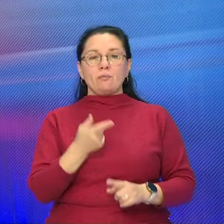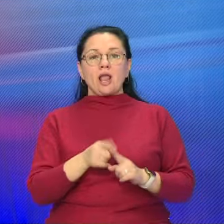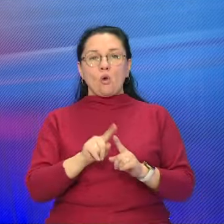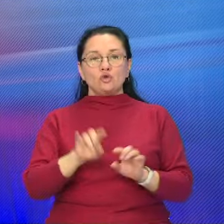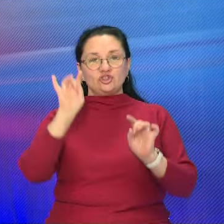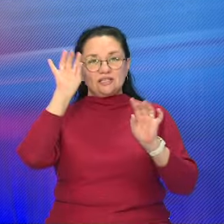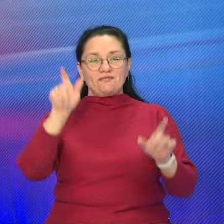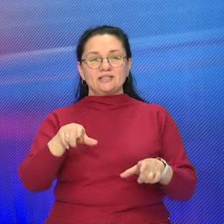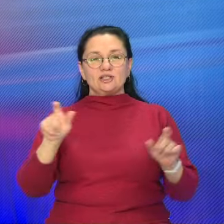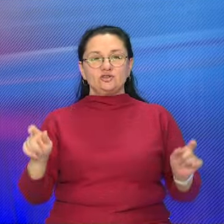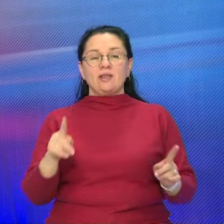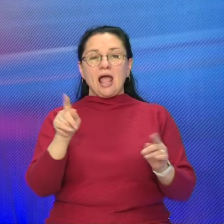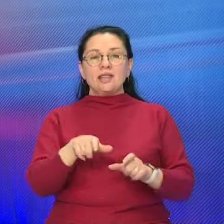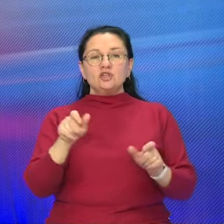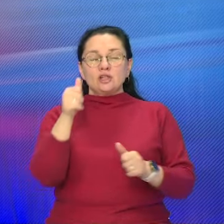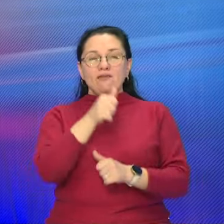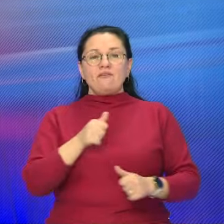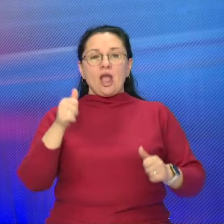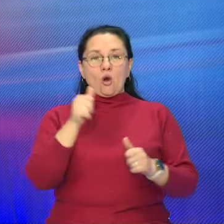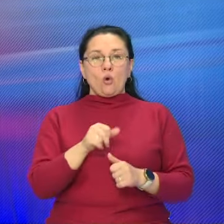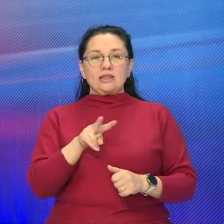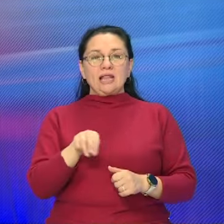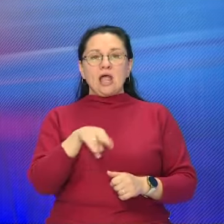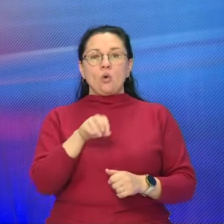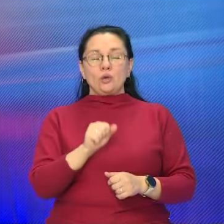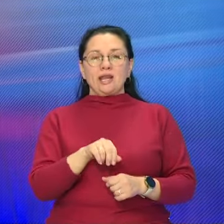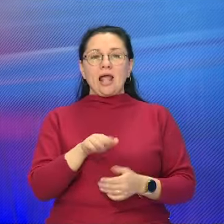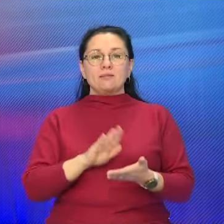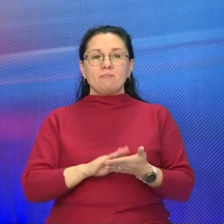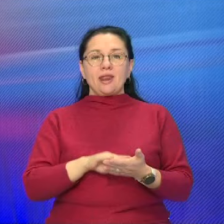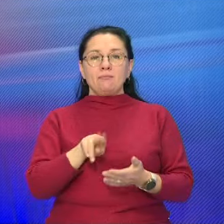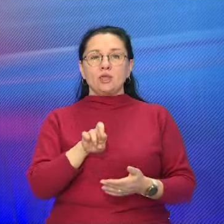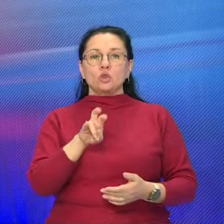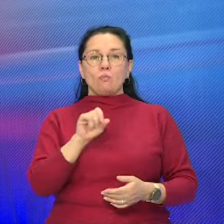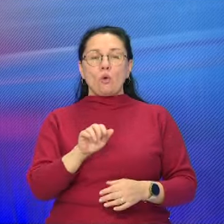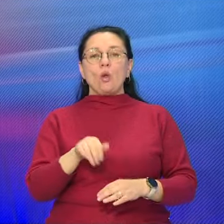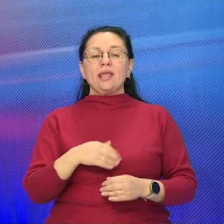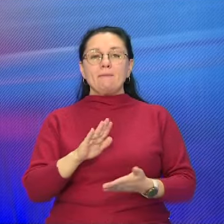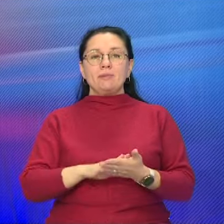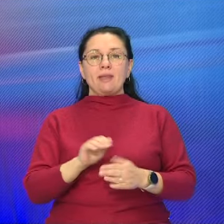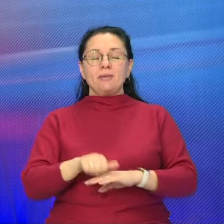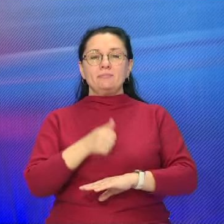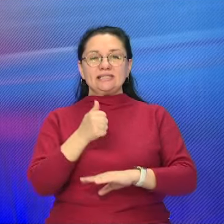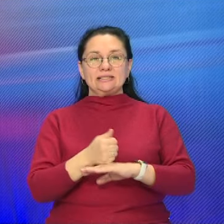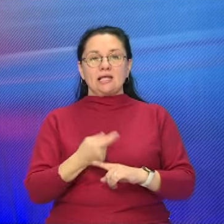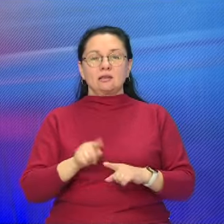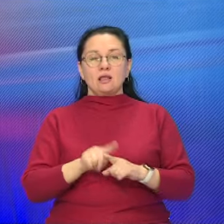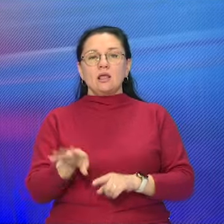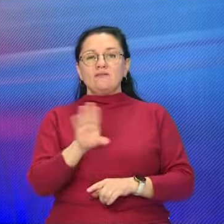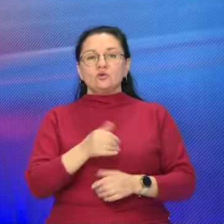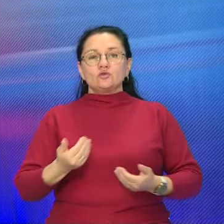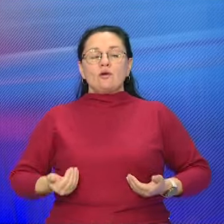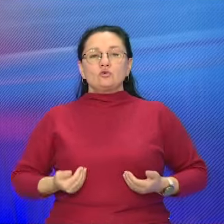невідома. Яна – чоловік года Гродінщини, лауреат обласної премії «Імя Дубко» і спеціальної премії президента діячам культури і мастацтва. Усю своє